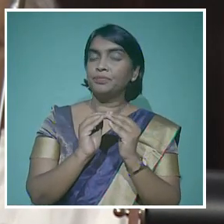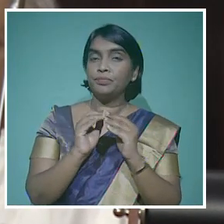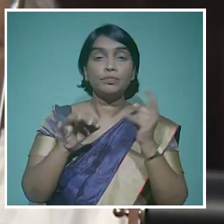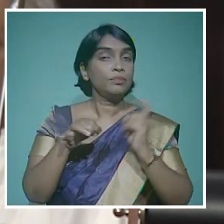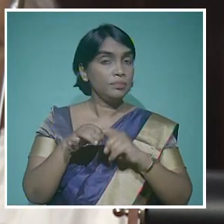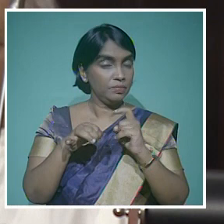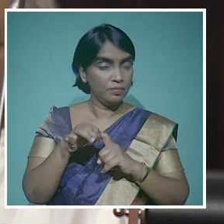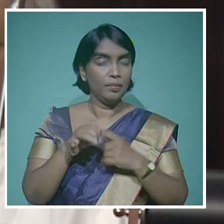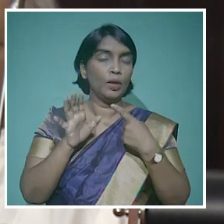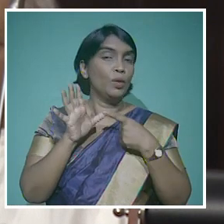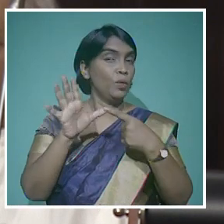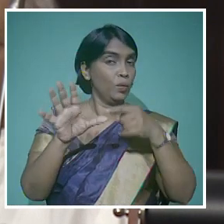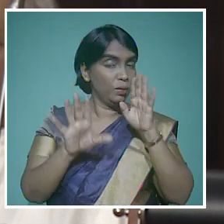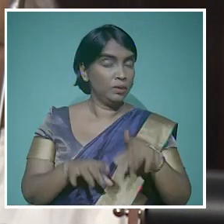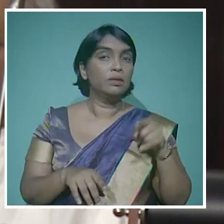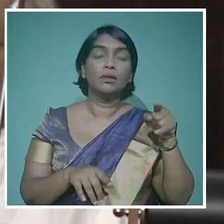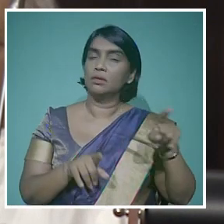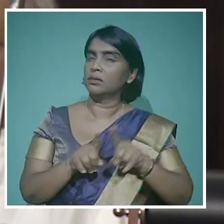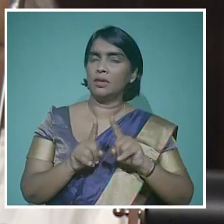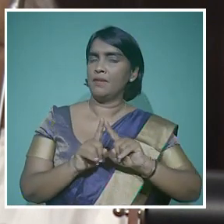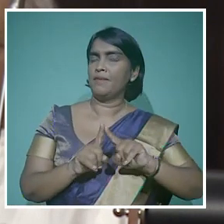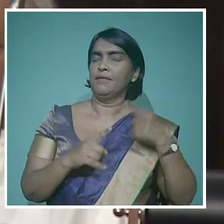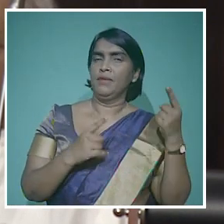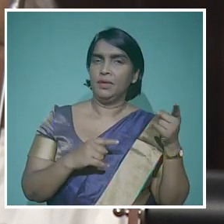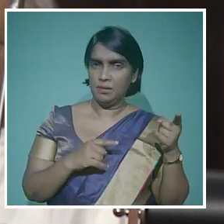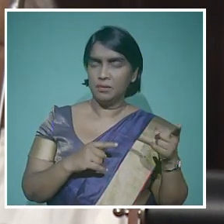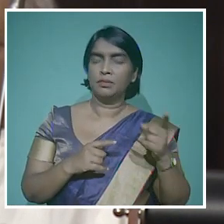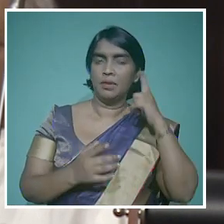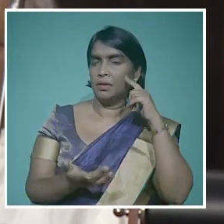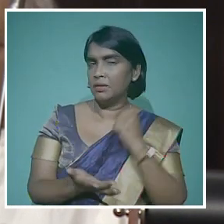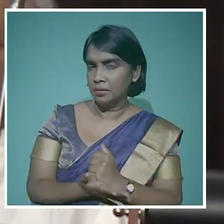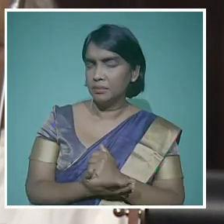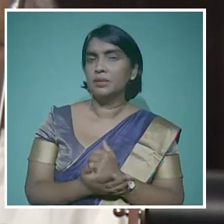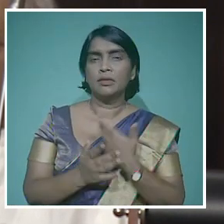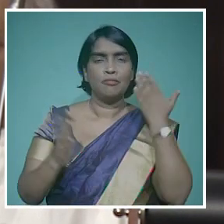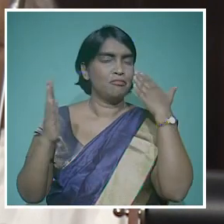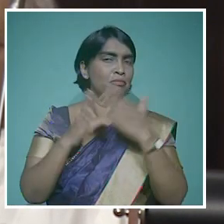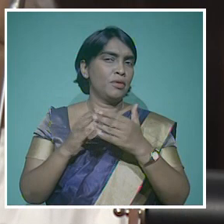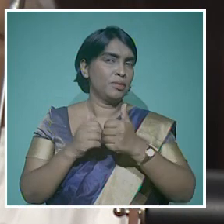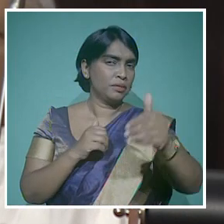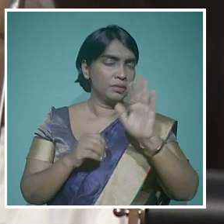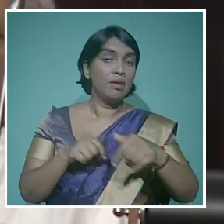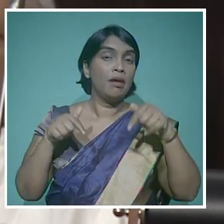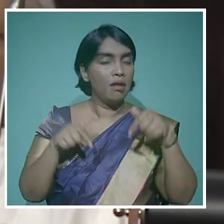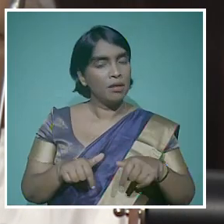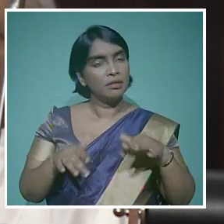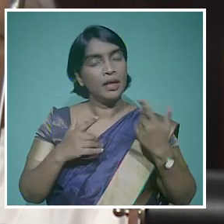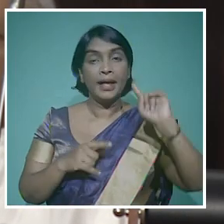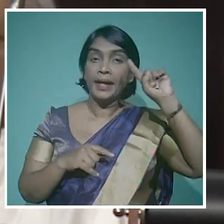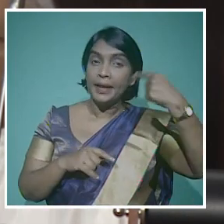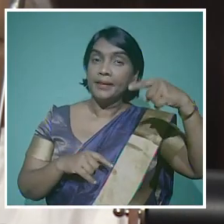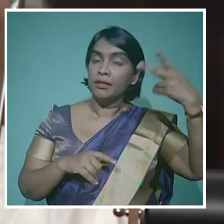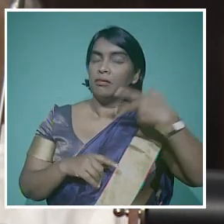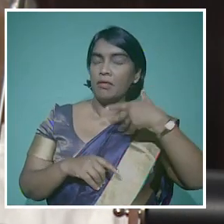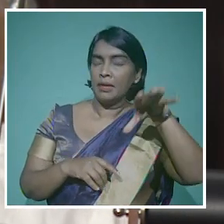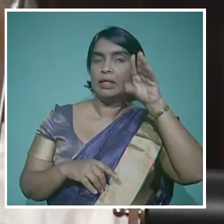ප්‍රශ්නයට පිළිතුරු ඇත්තේ ඊට වඩා සංකීර්ණ සහ දුෂ්කර පරාසයක බව අද නැතත් හෙට හෝ අප